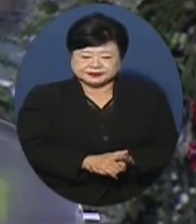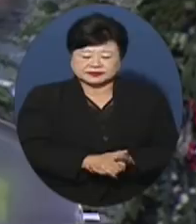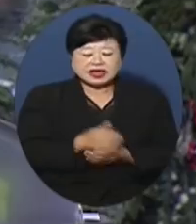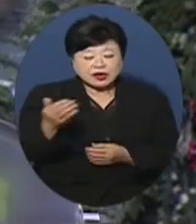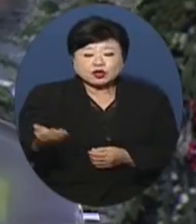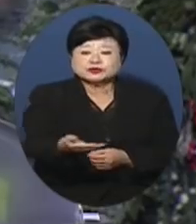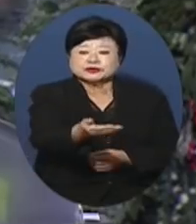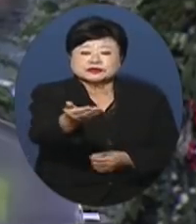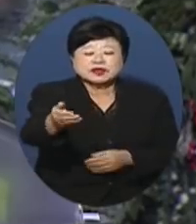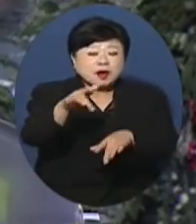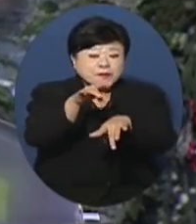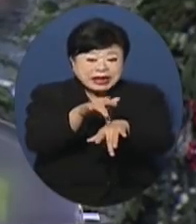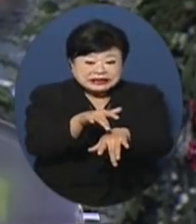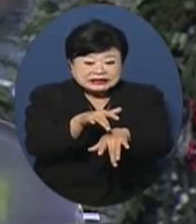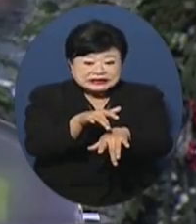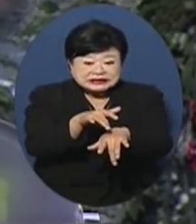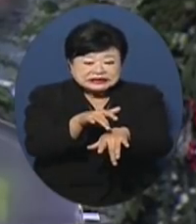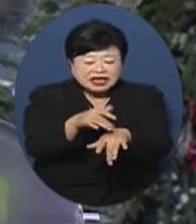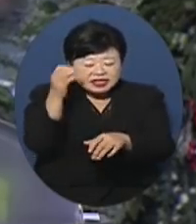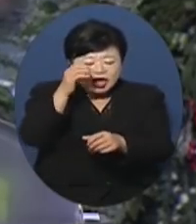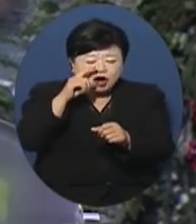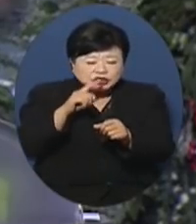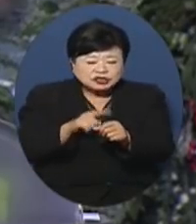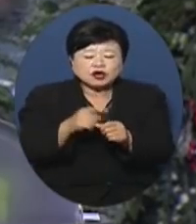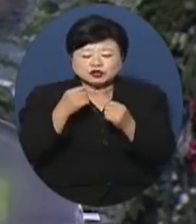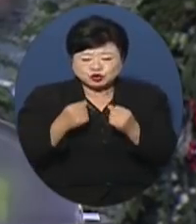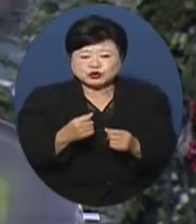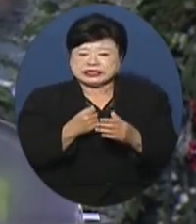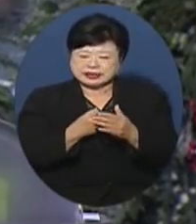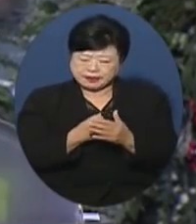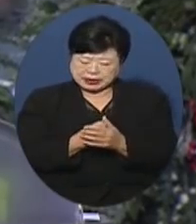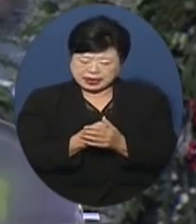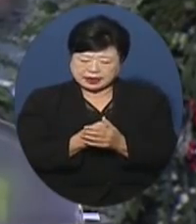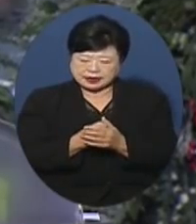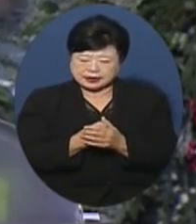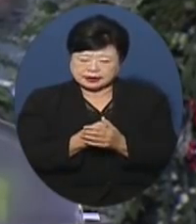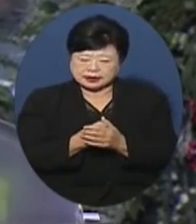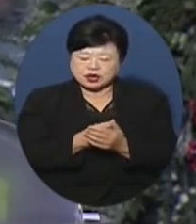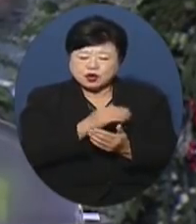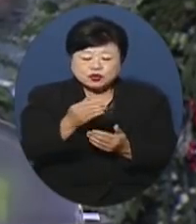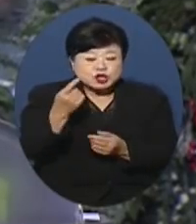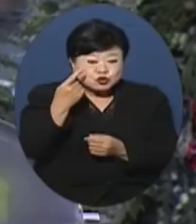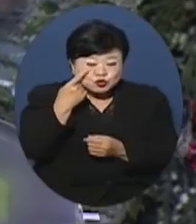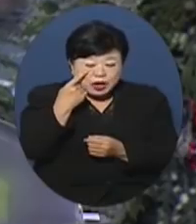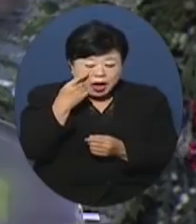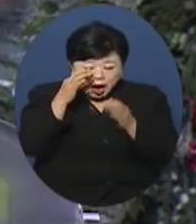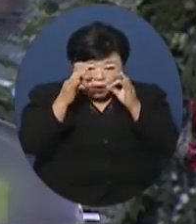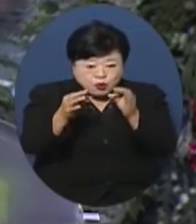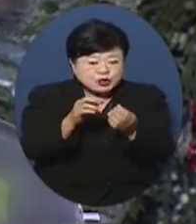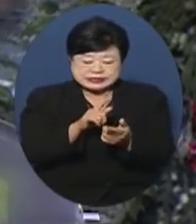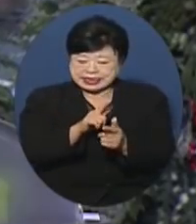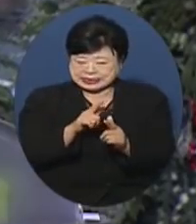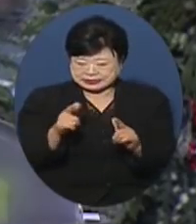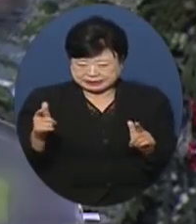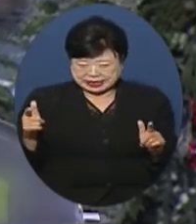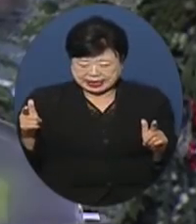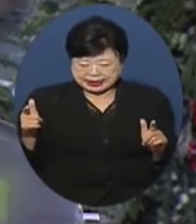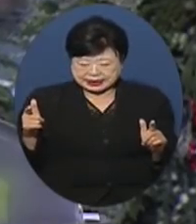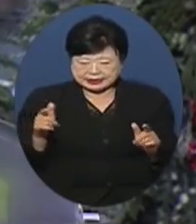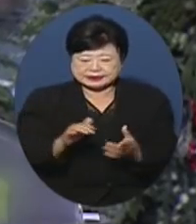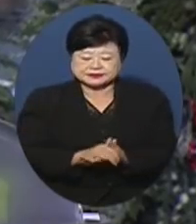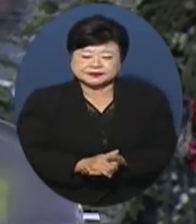여러분, 마귀는 영적인 존재이기 때문에 우리 눈에는 보이지 않습니다.